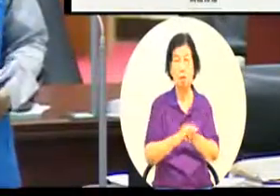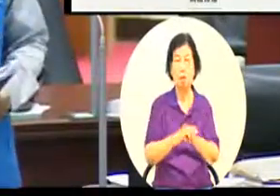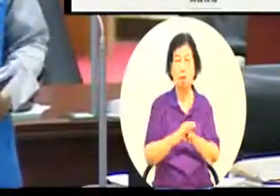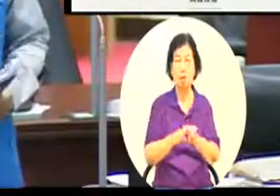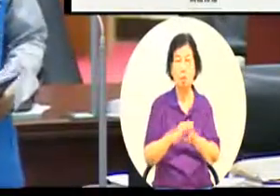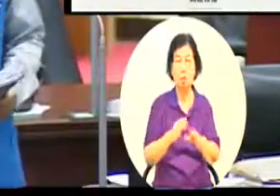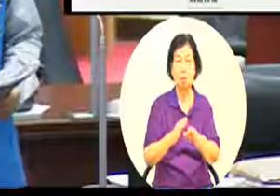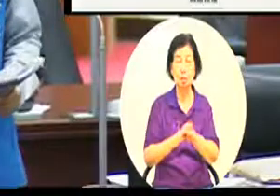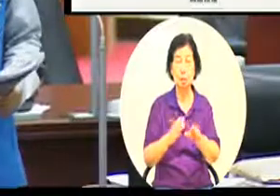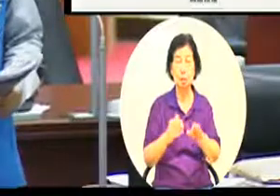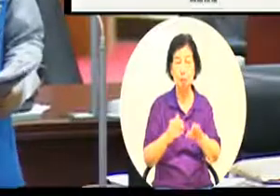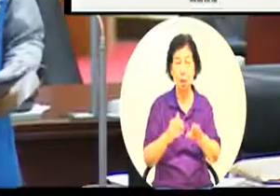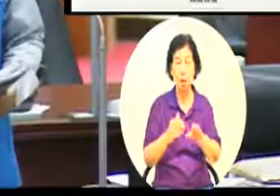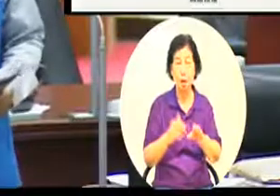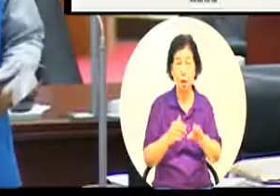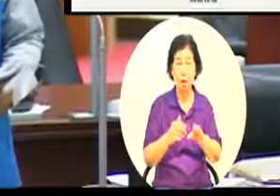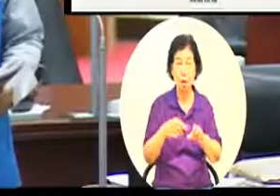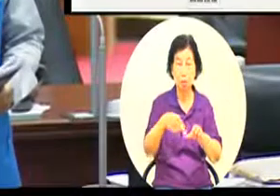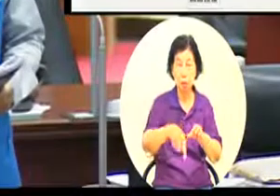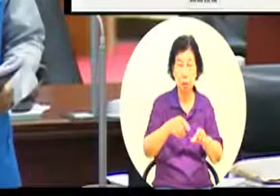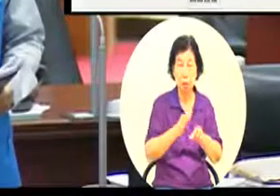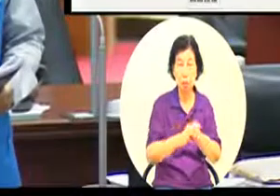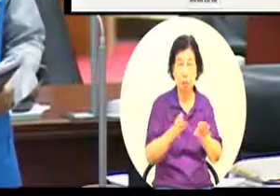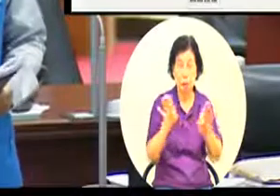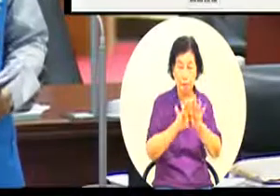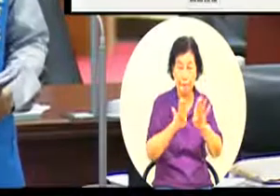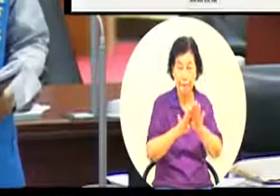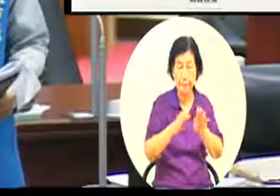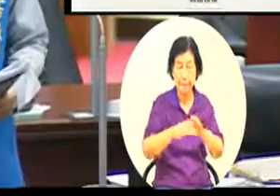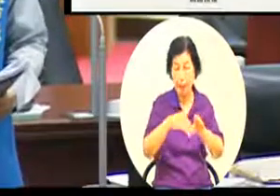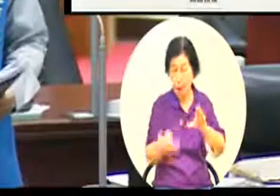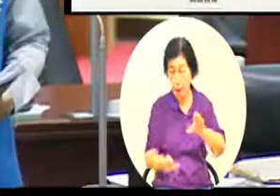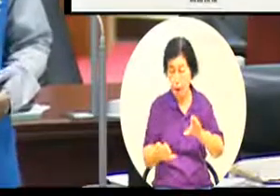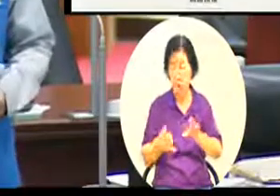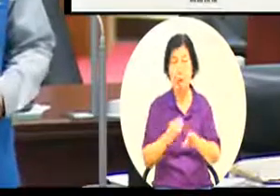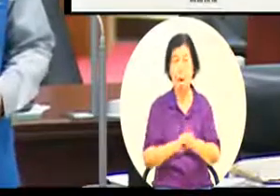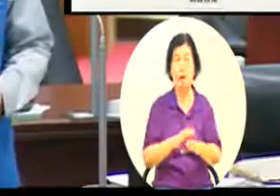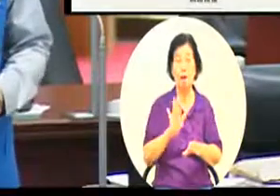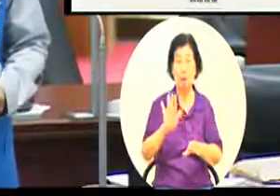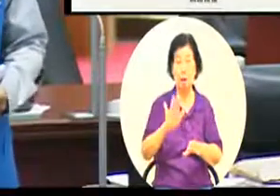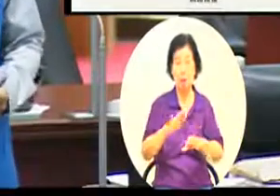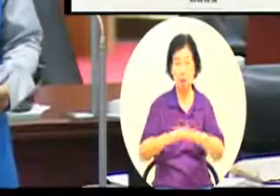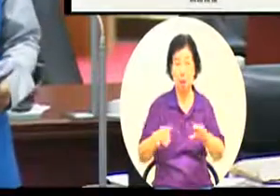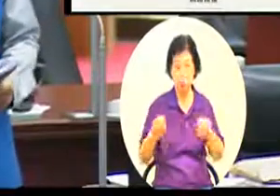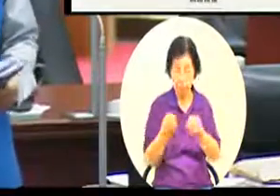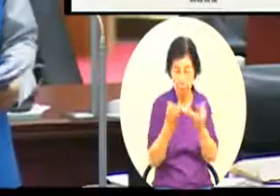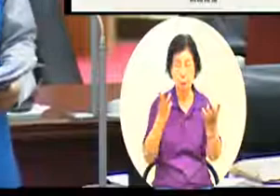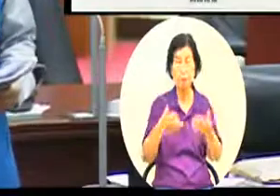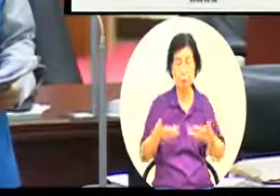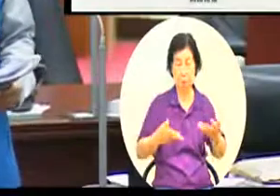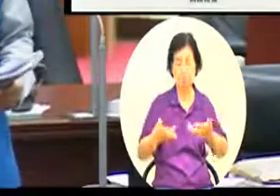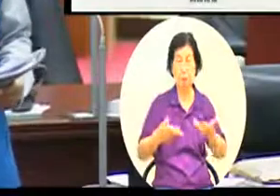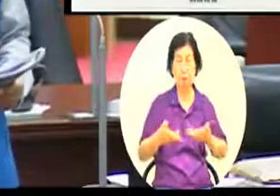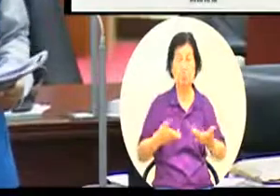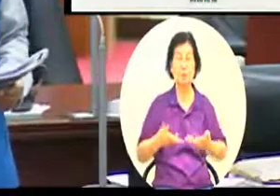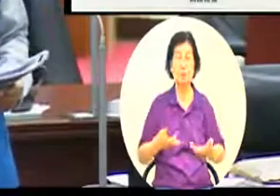事件嘛，所以设置月台门才是最主要的防止漏轨一个事件发生啊。